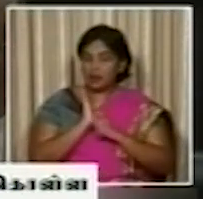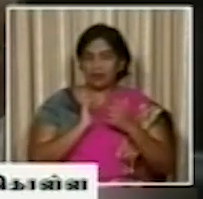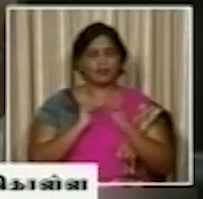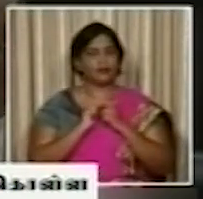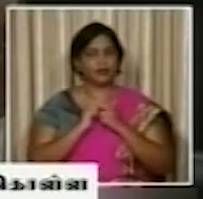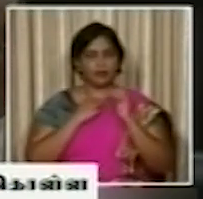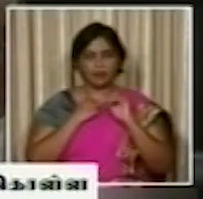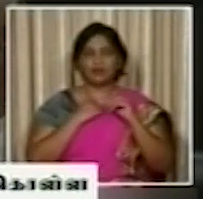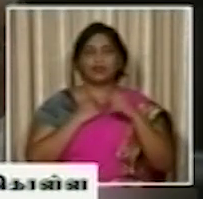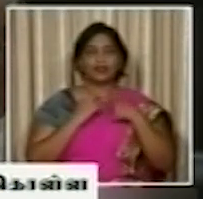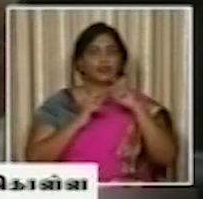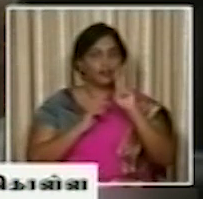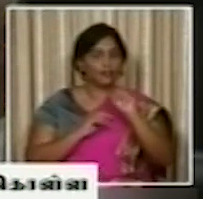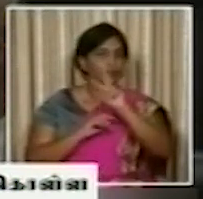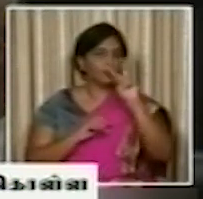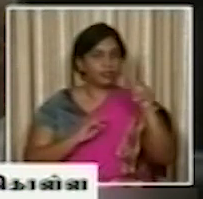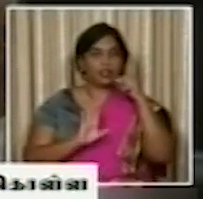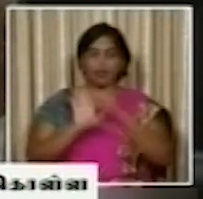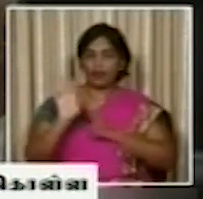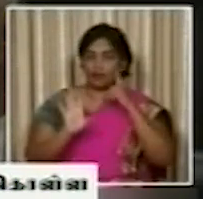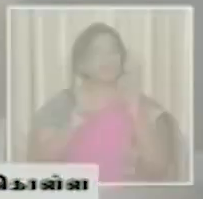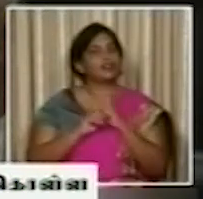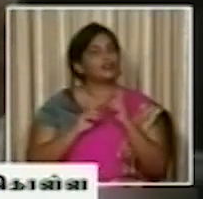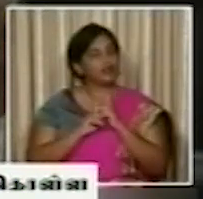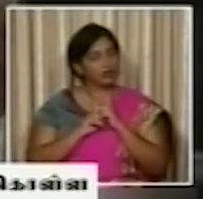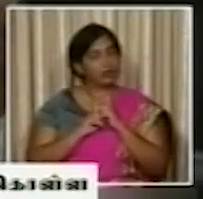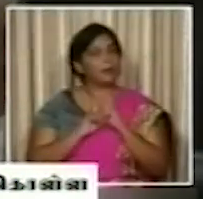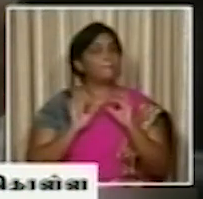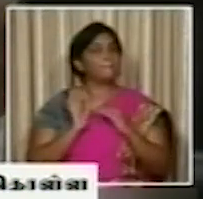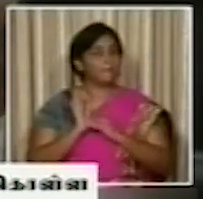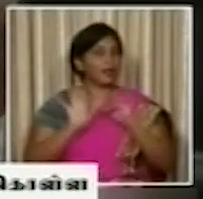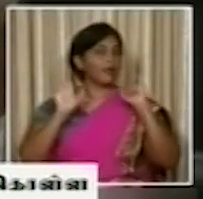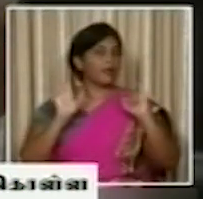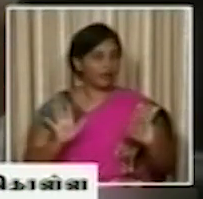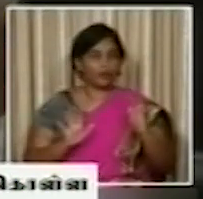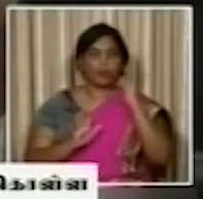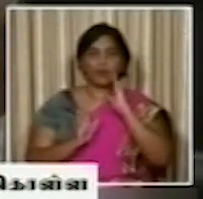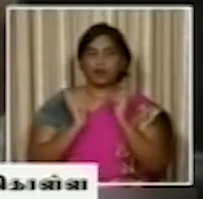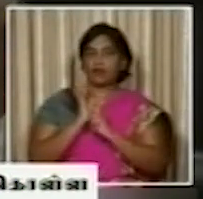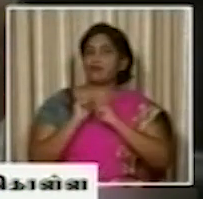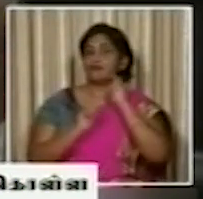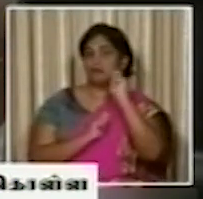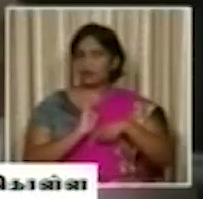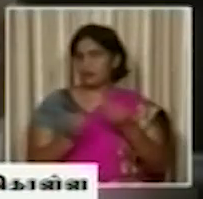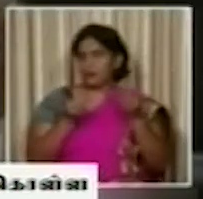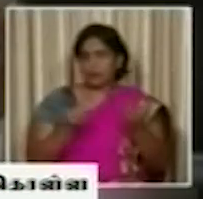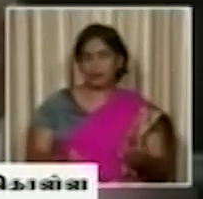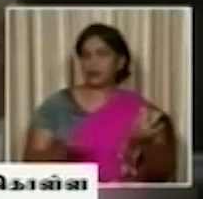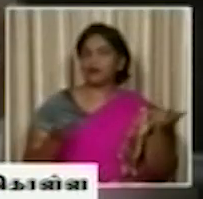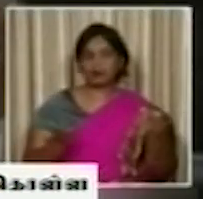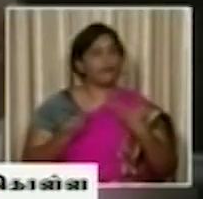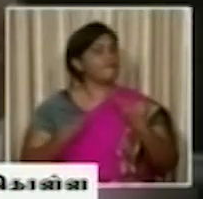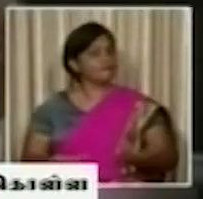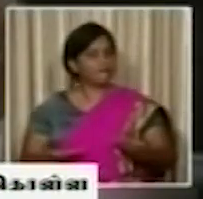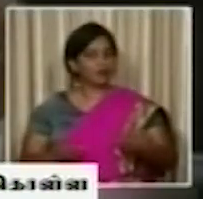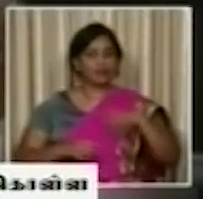சுமார் 6 பில்லியன் அமெரிக்க டாலரை வெளிநாட்டு கடனாக செலுத்த வேண்டியிருந்தது. அரச வருமானத்தை மொத்த உள்நாட்டு உற்பத்தியில் சுமார் 11%